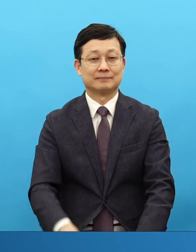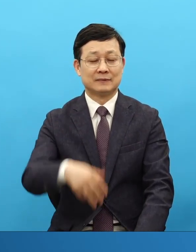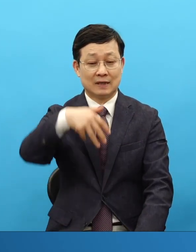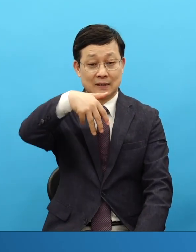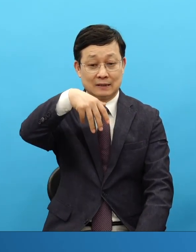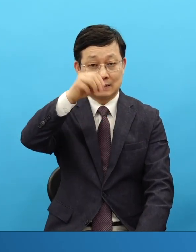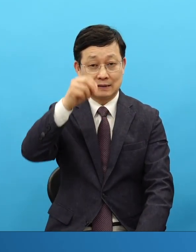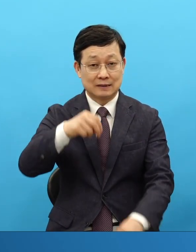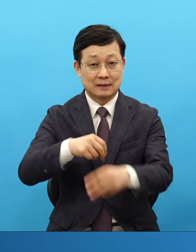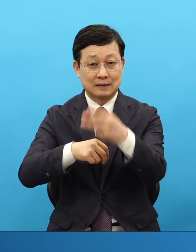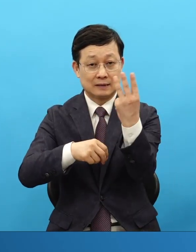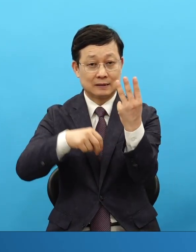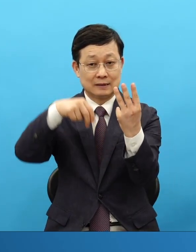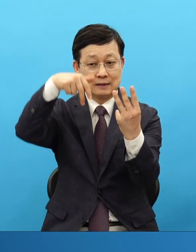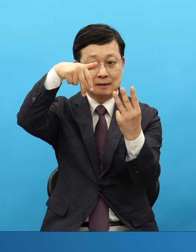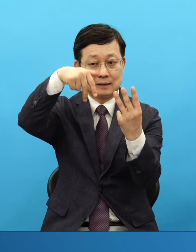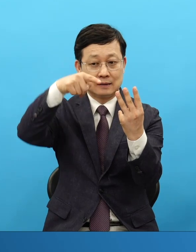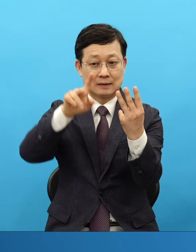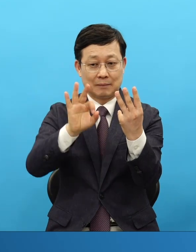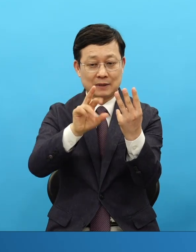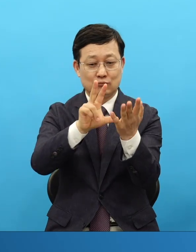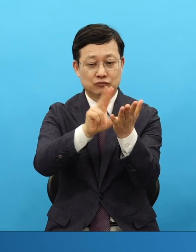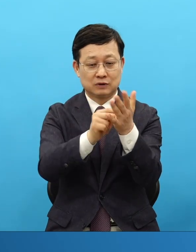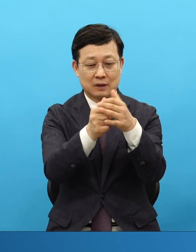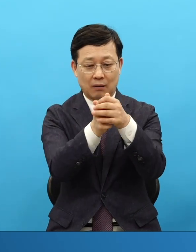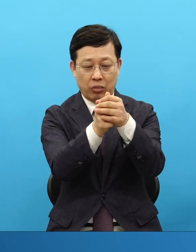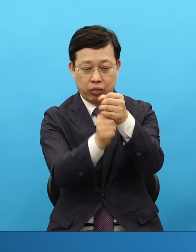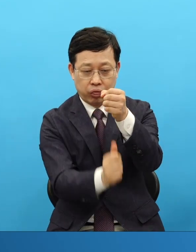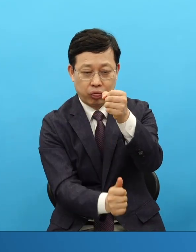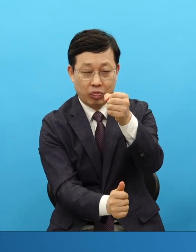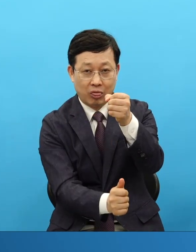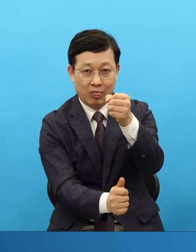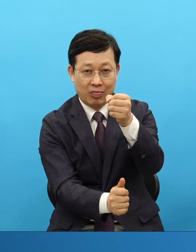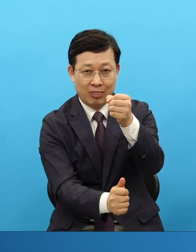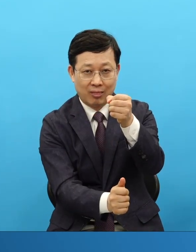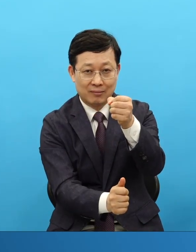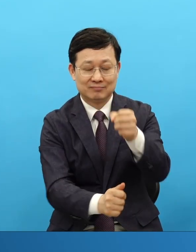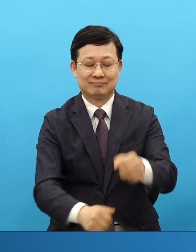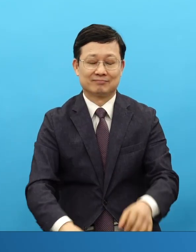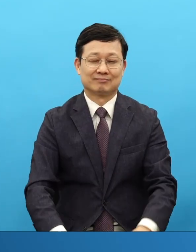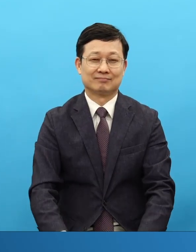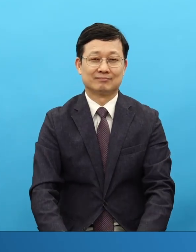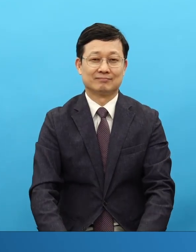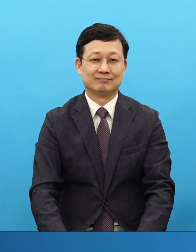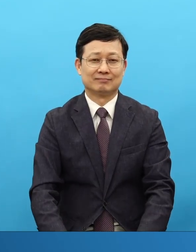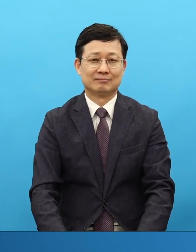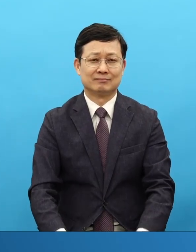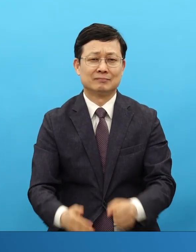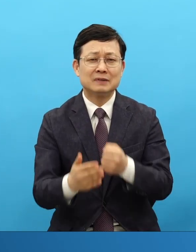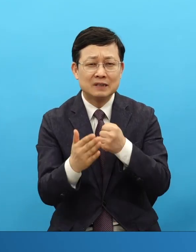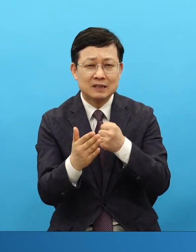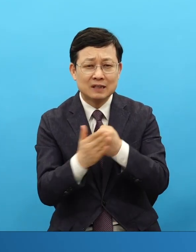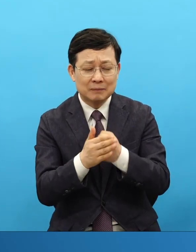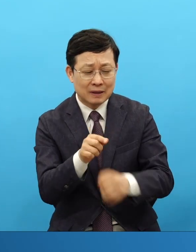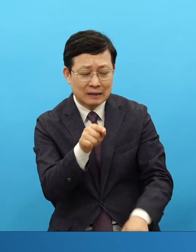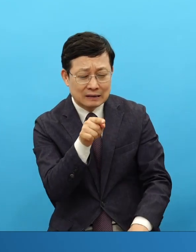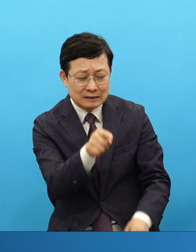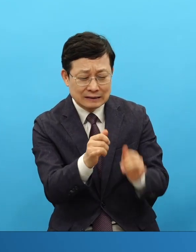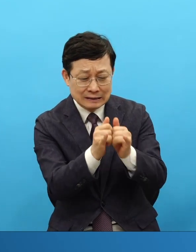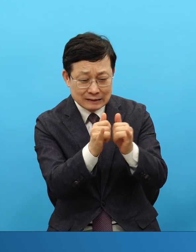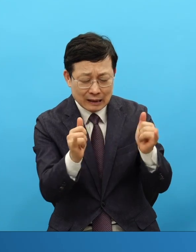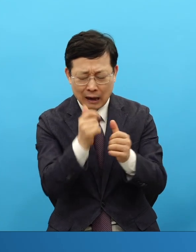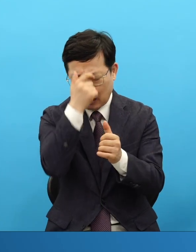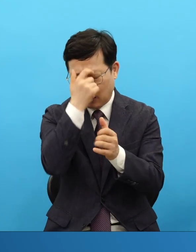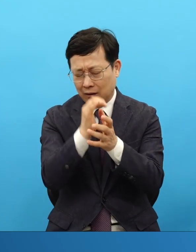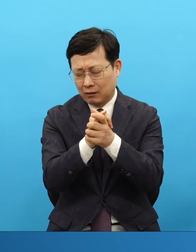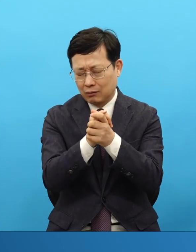창세기 3장에 딱 걸립니다. You get stuck in Genesis 3. 틀림없습니다. Absolutely. 그래서 기도응답이 없는 겁니다. That is why you don't have answers to